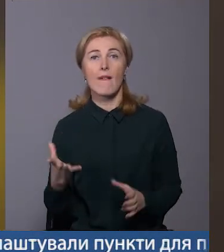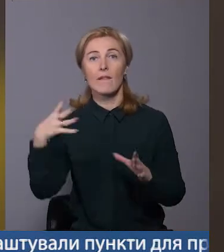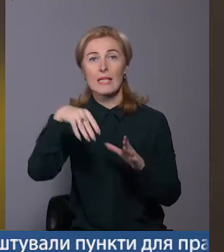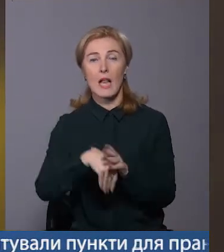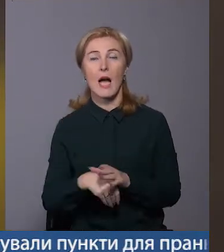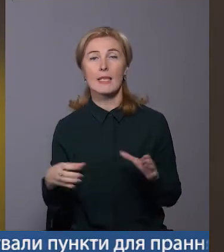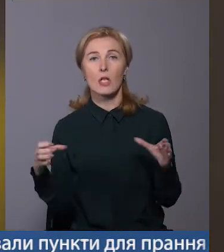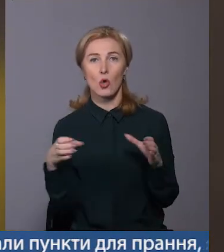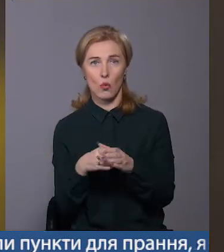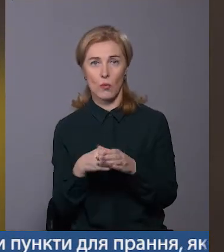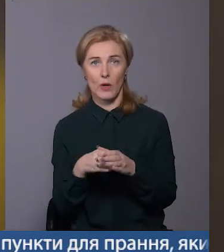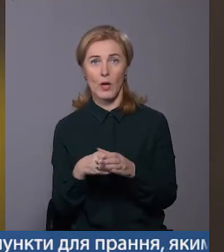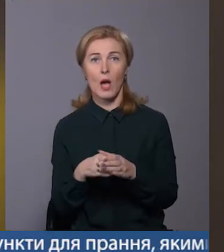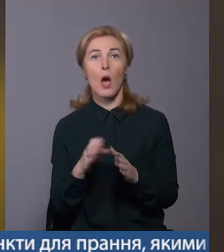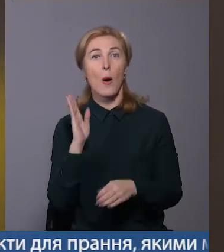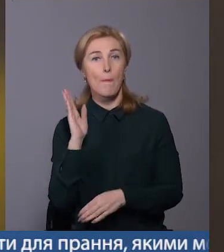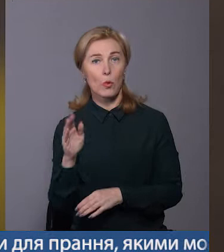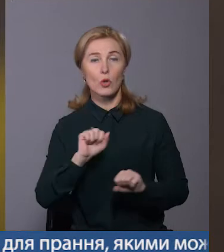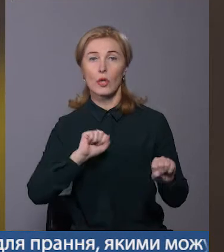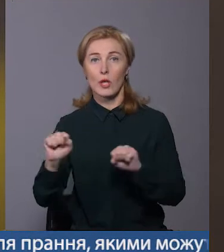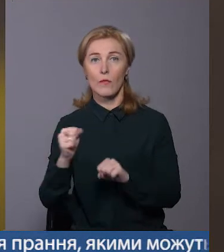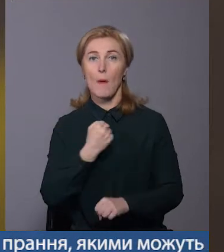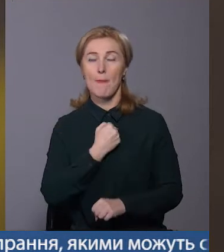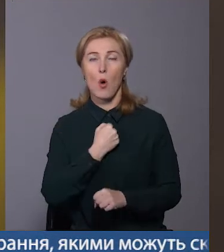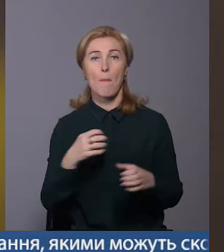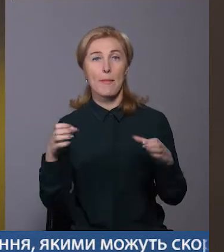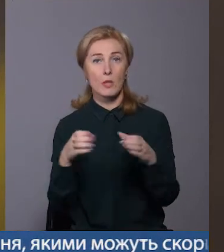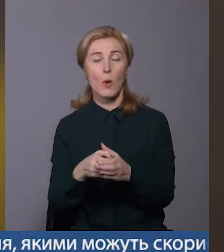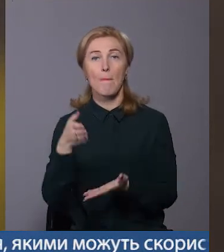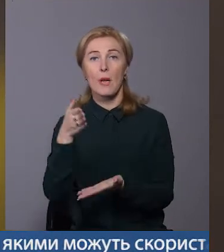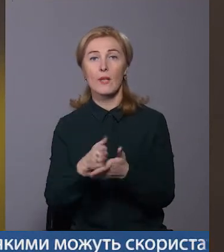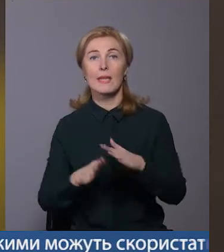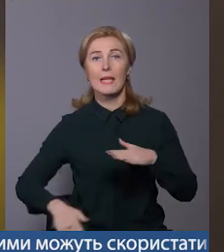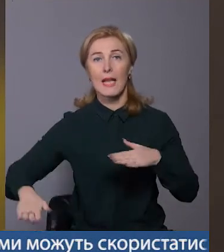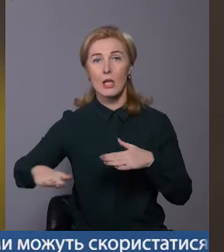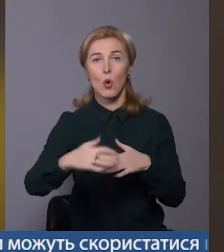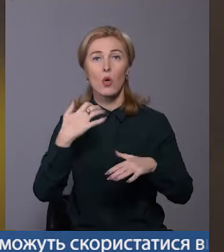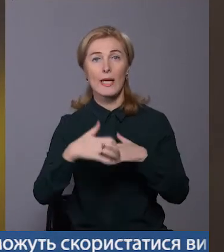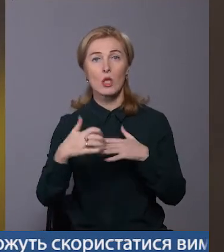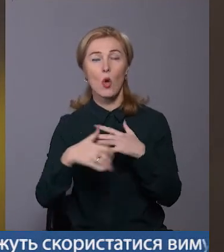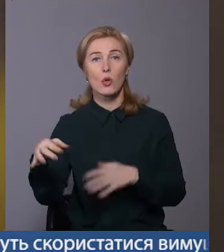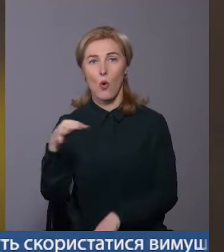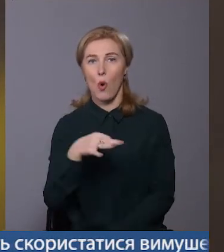групи, будучи керівником бойового підрозділу, перебуває на території Херсонської області,